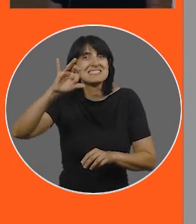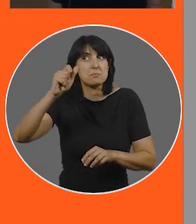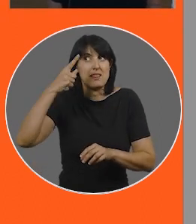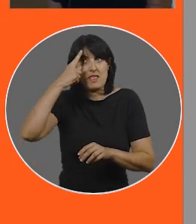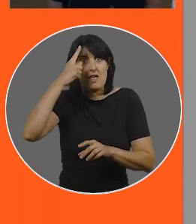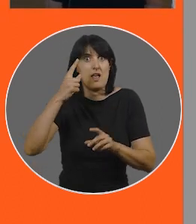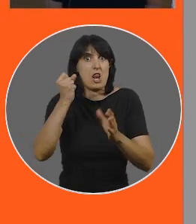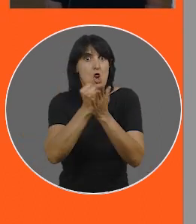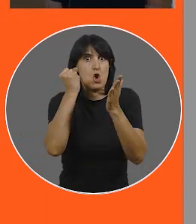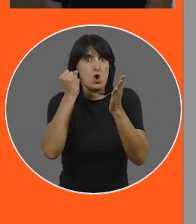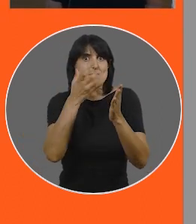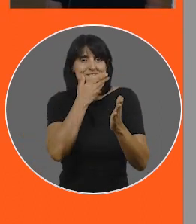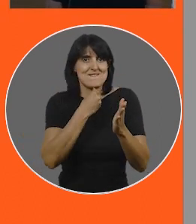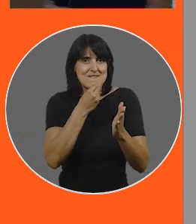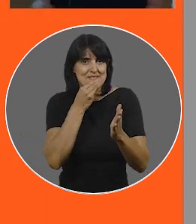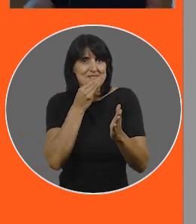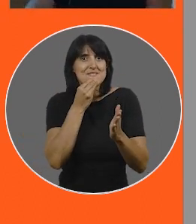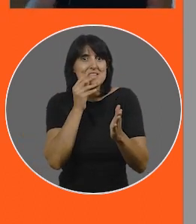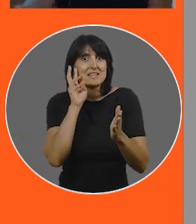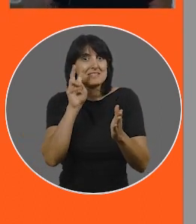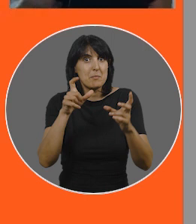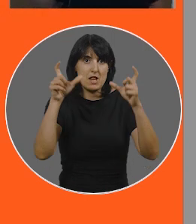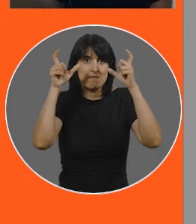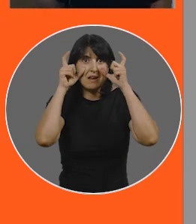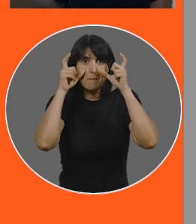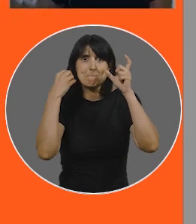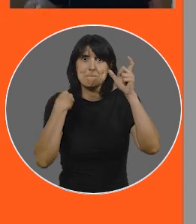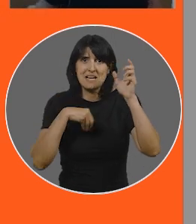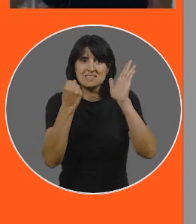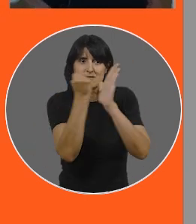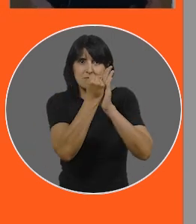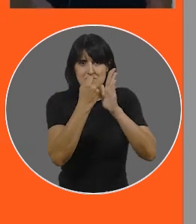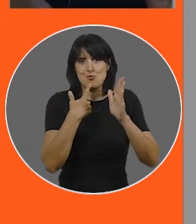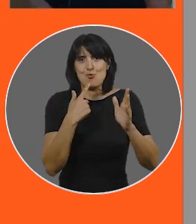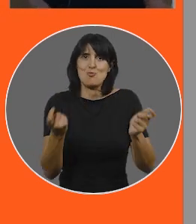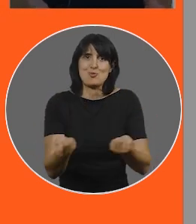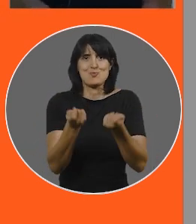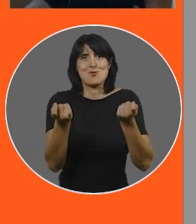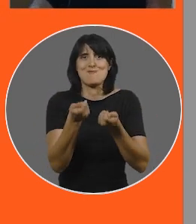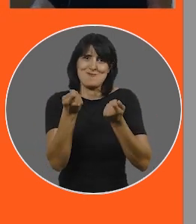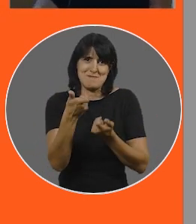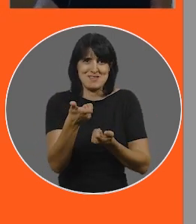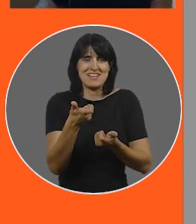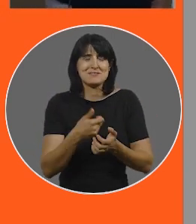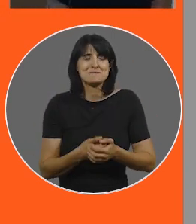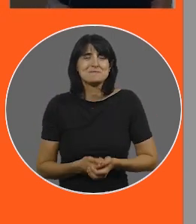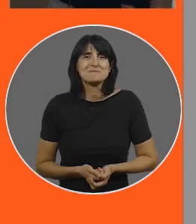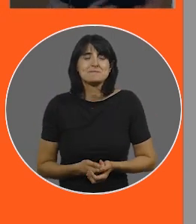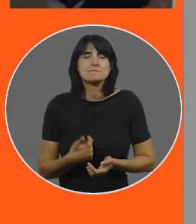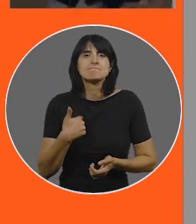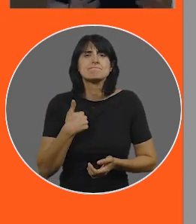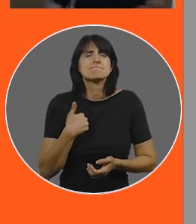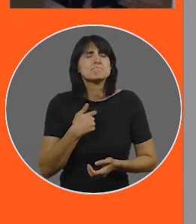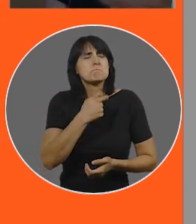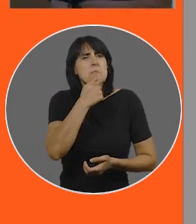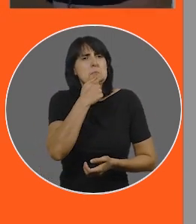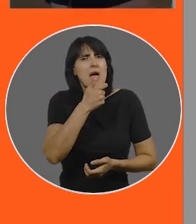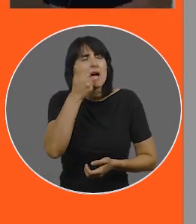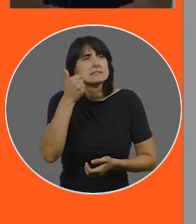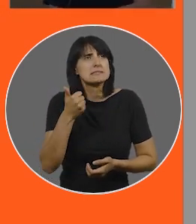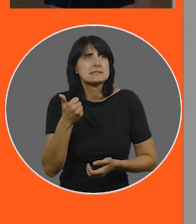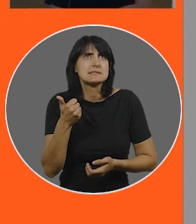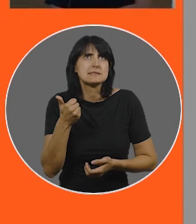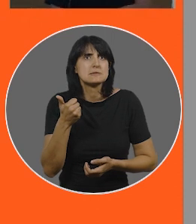webs.uab.cat/transmèdia i a la pantalla hi tenim un logo fantàstic que també teniu en aquestes ulleres que us he passat. Hem de fer una mica de propaganda, no? Llavors, a nosaltres ens